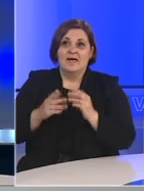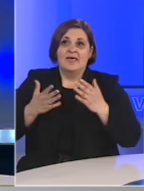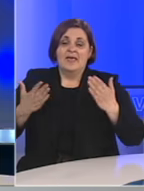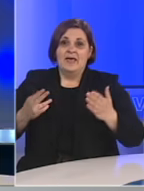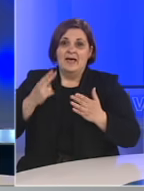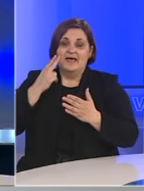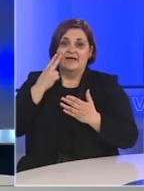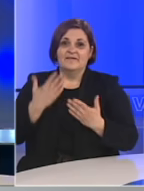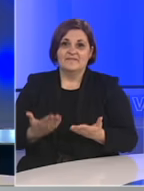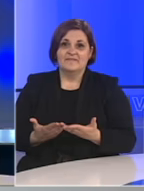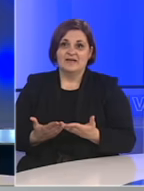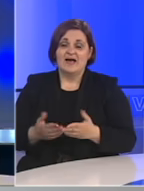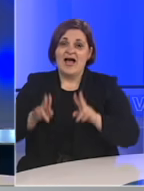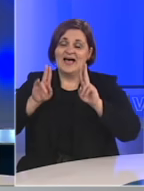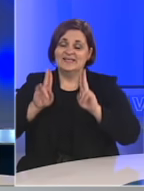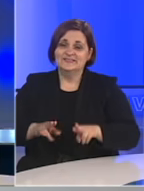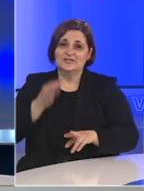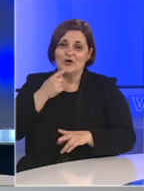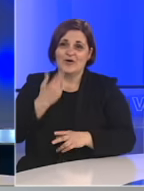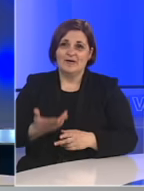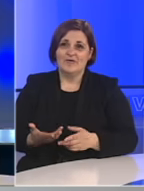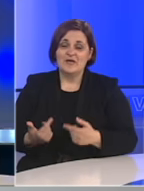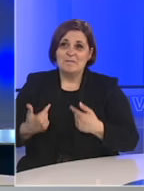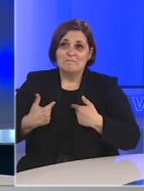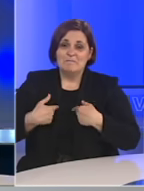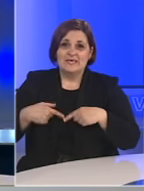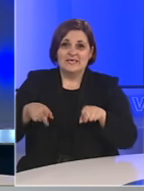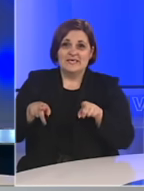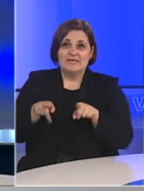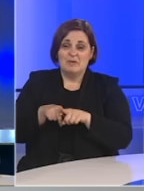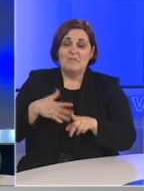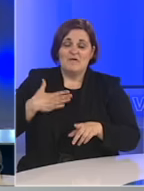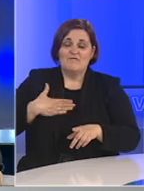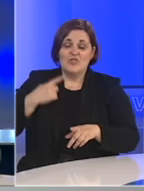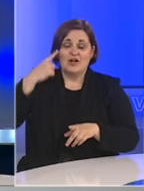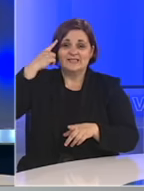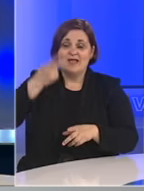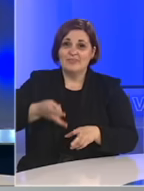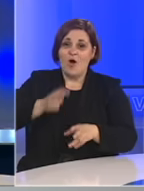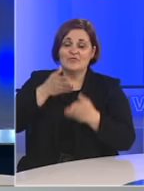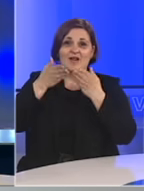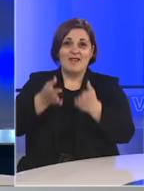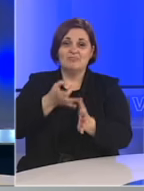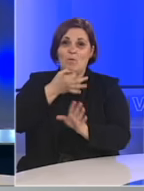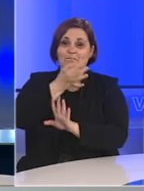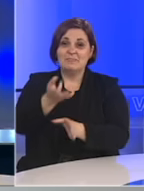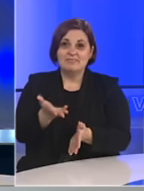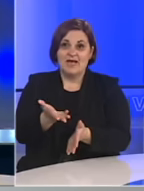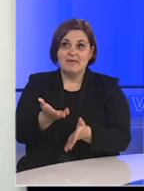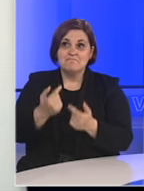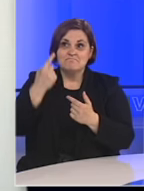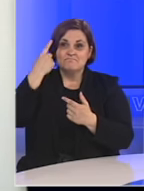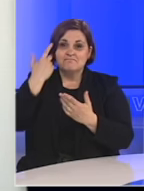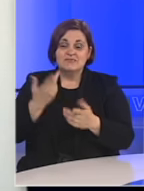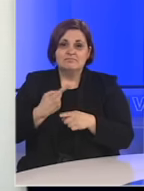Pa vidite, iskreno da vam kažem, mi smo također voljeli znati odgovore na ta pitanja. Mislim